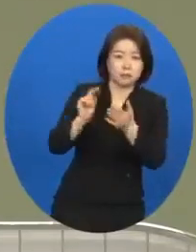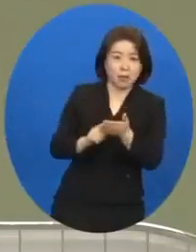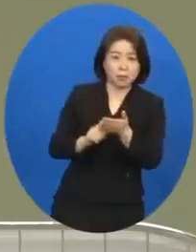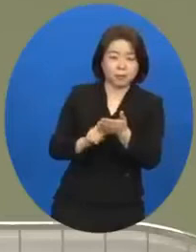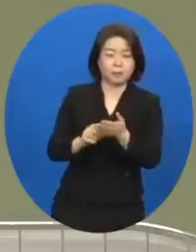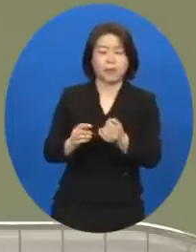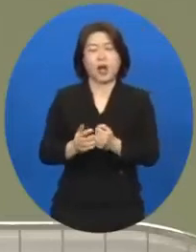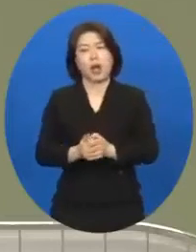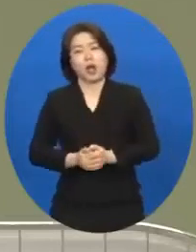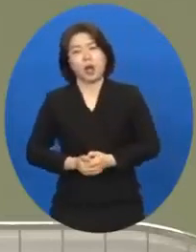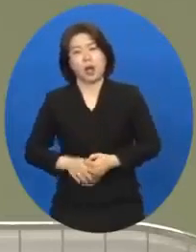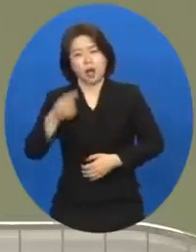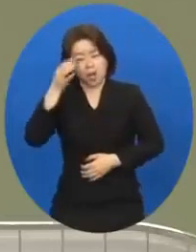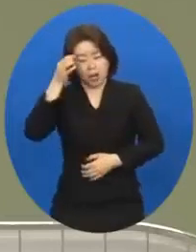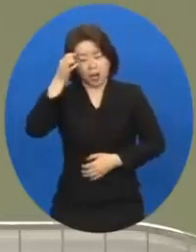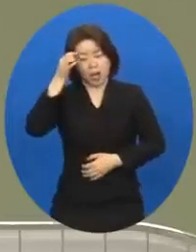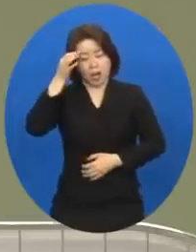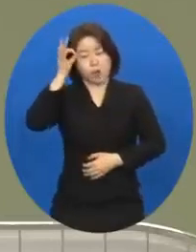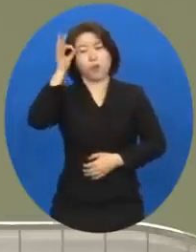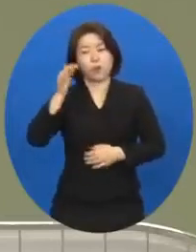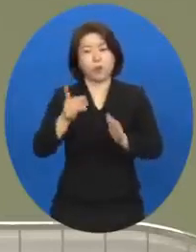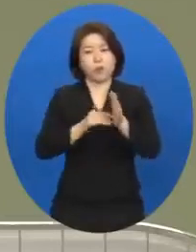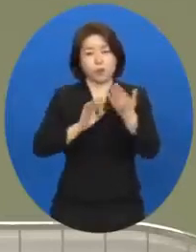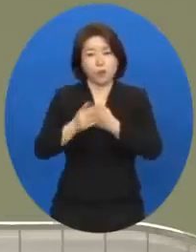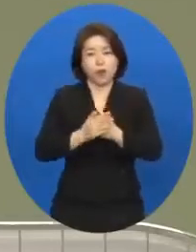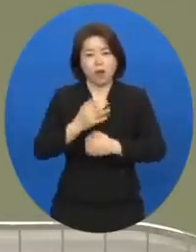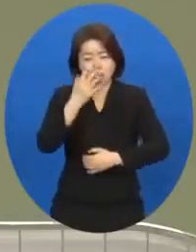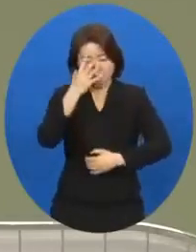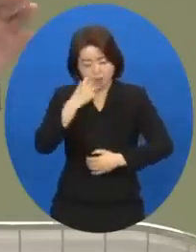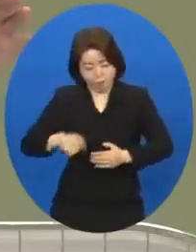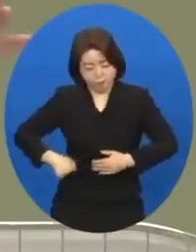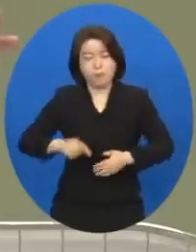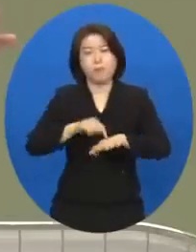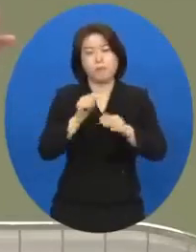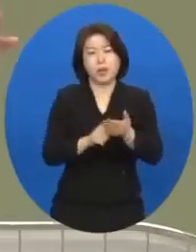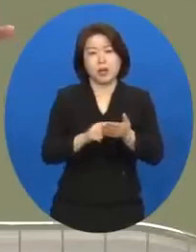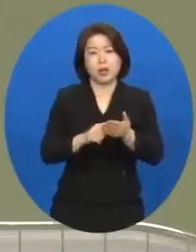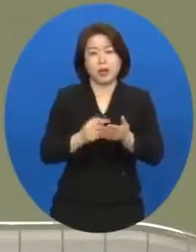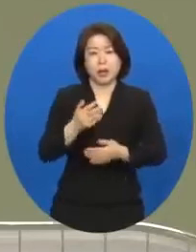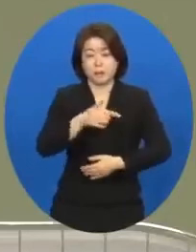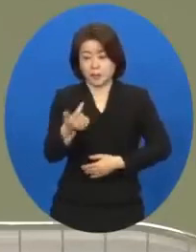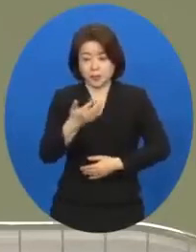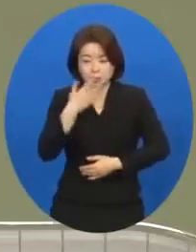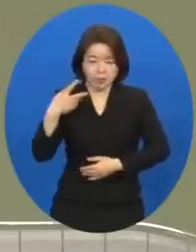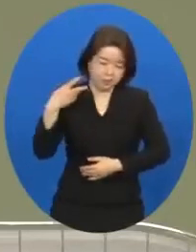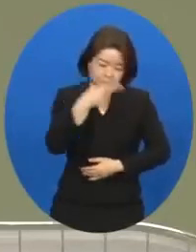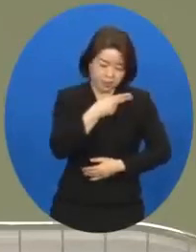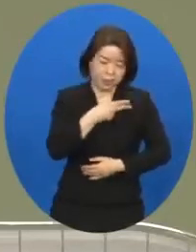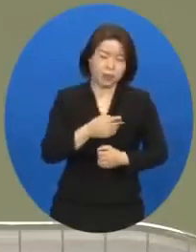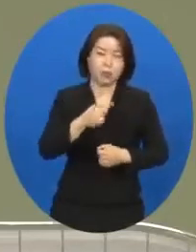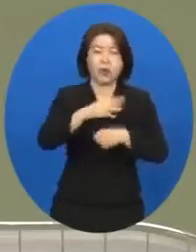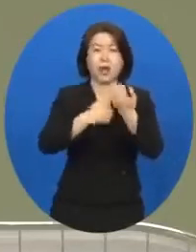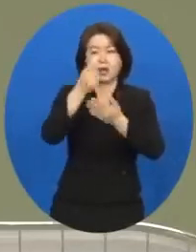그날 그걸 깨닫고 정말 비참한 심정으로 그날 저녁을 금식하고 그렇게 하나님께